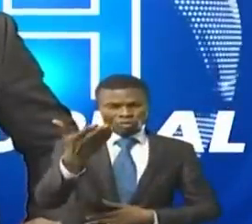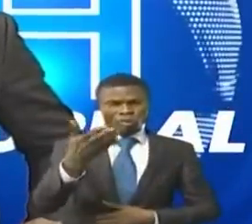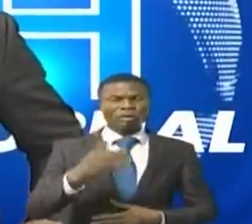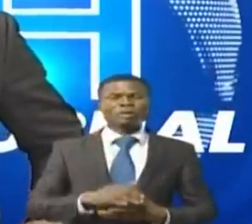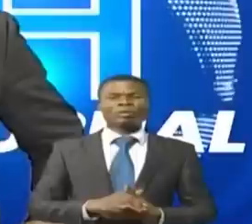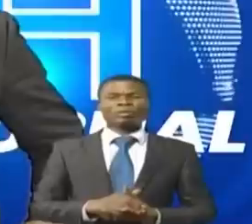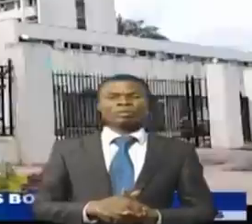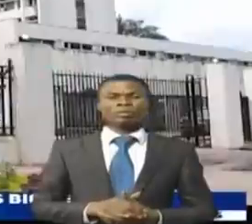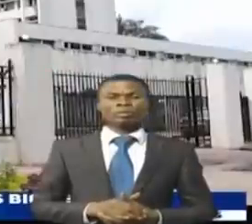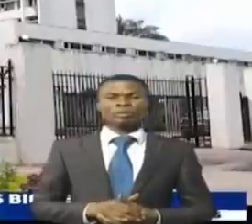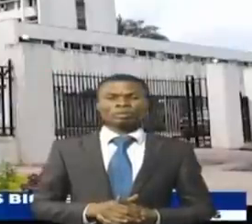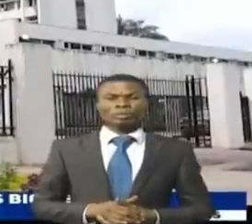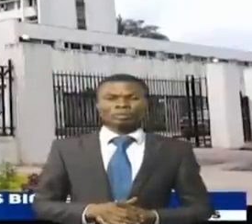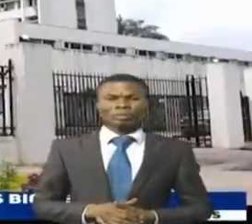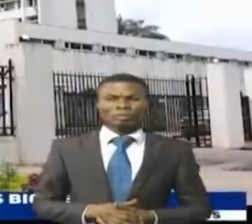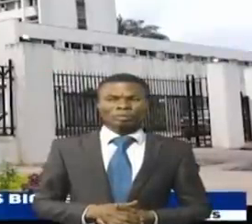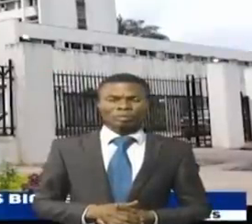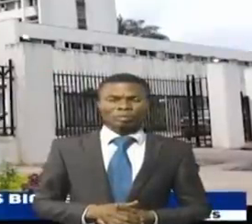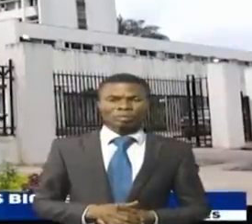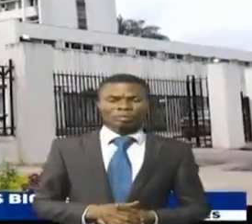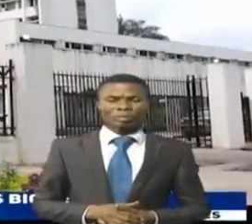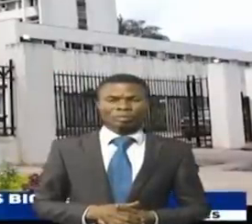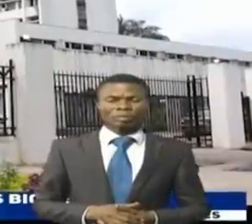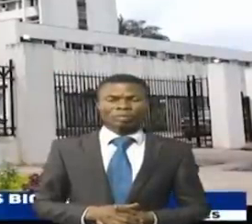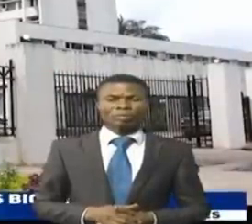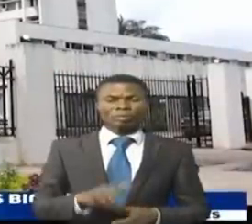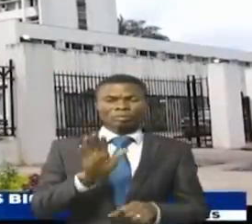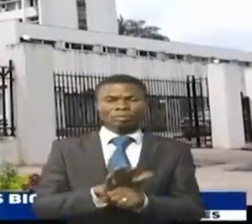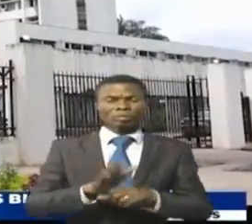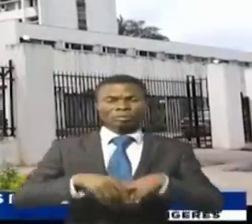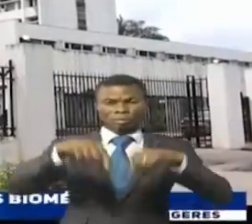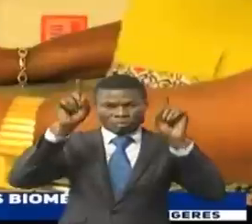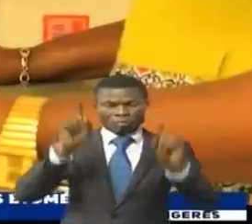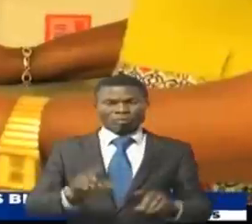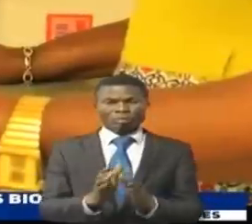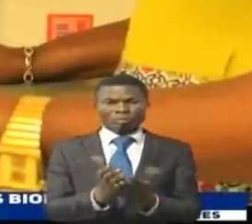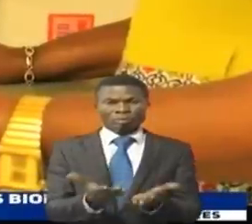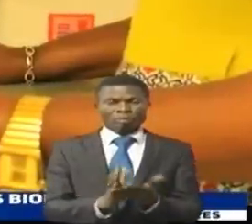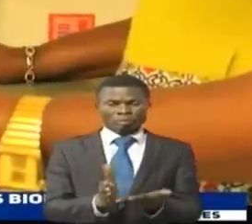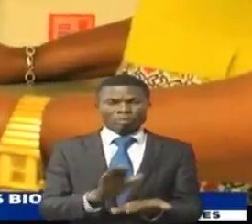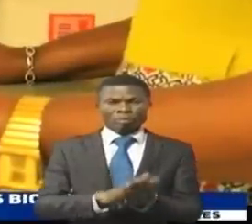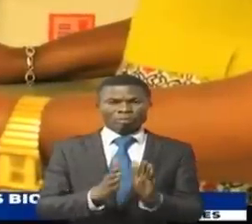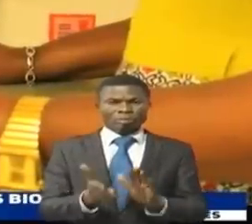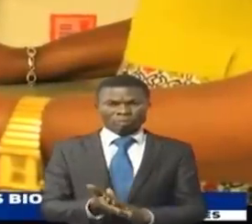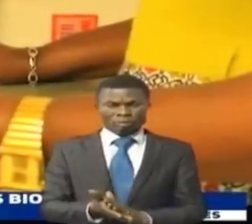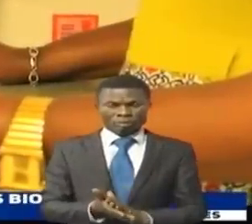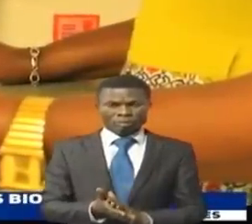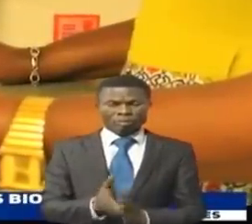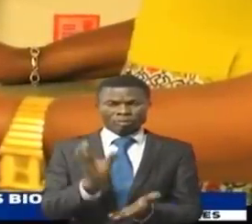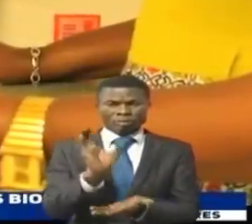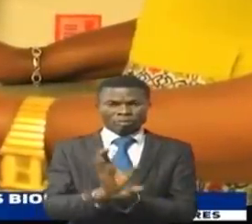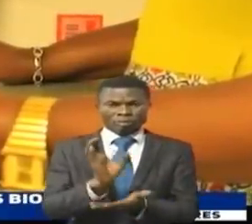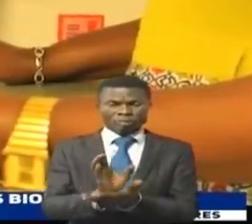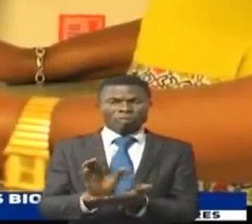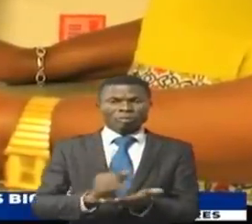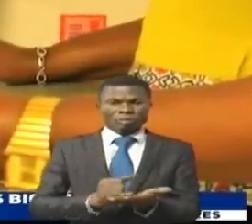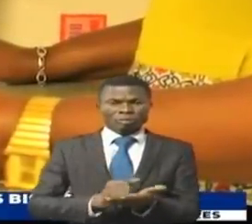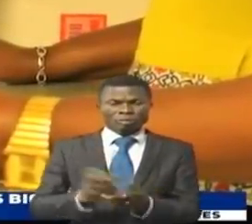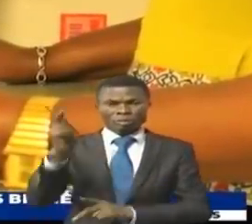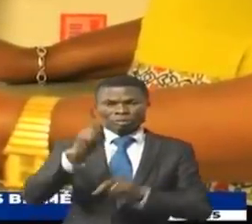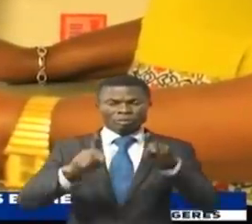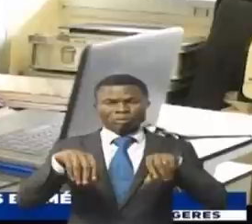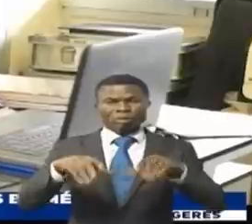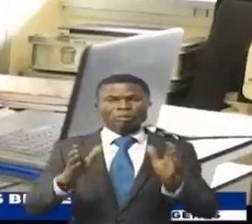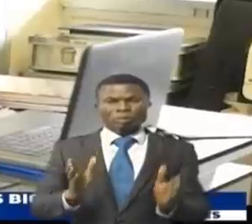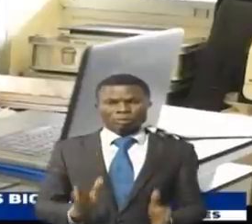Mouzoutamboué. Il y a bien deux années que le passeport est devenu la carte d'identité pour les citoyens